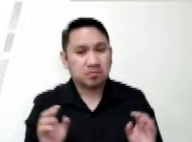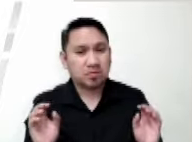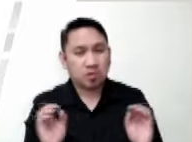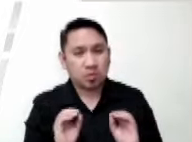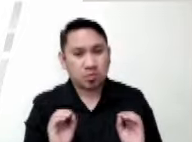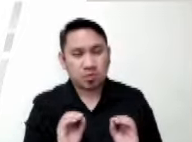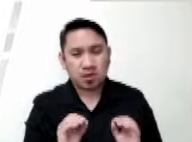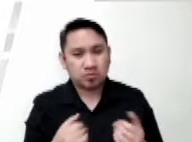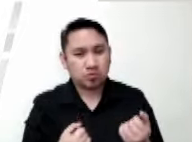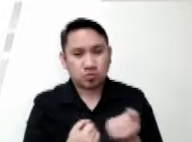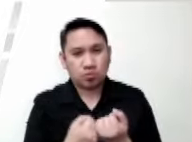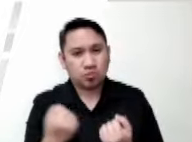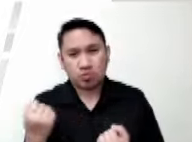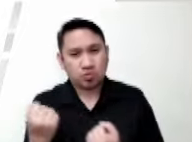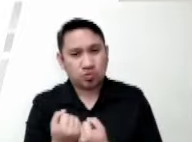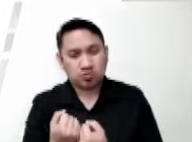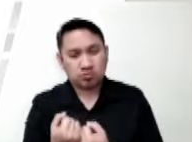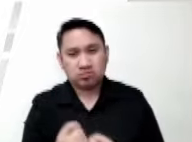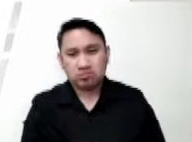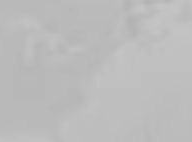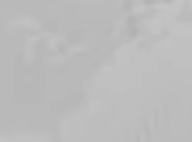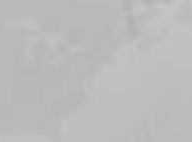sinusuportahan sa